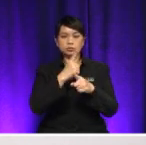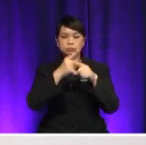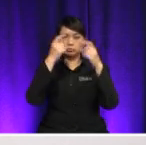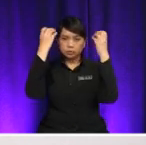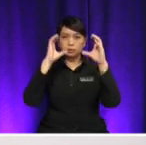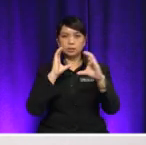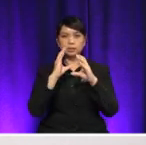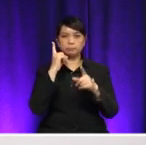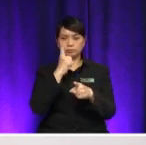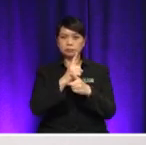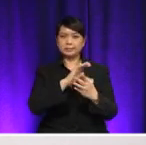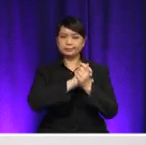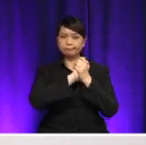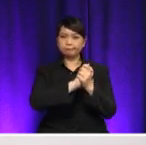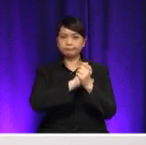sekali